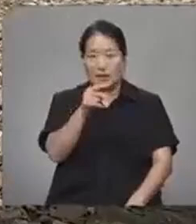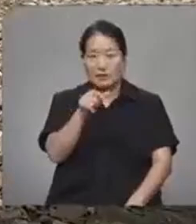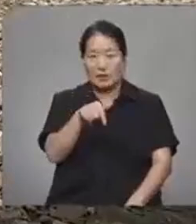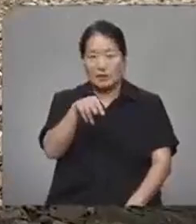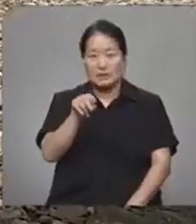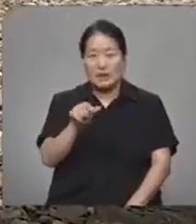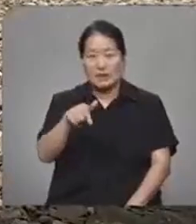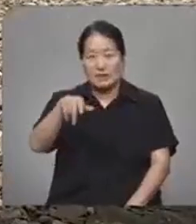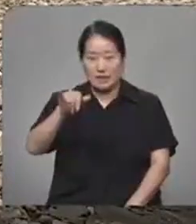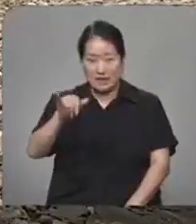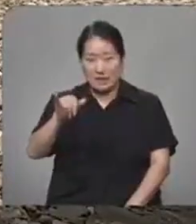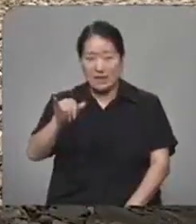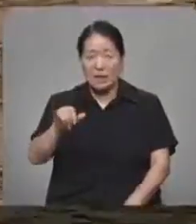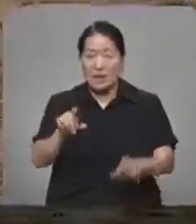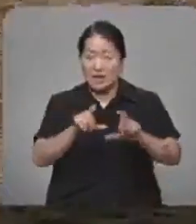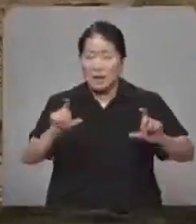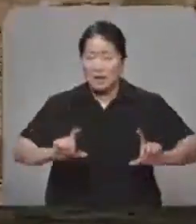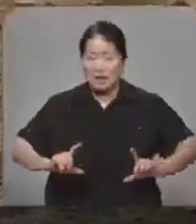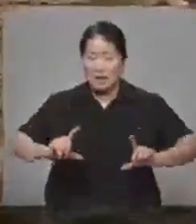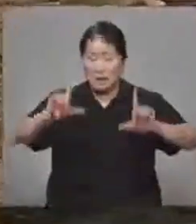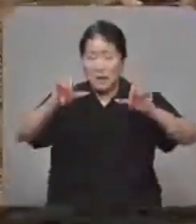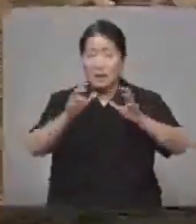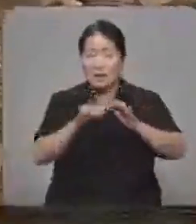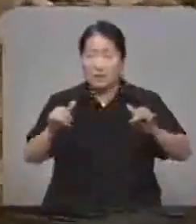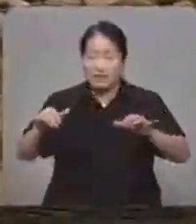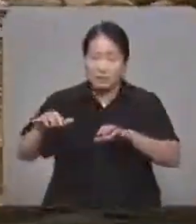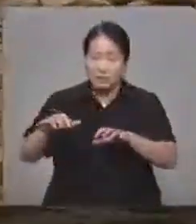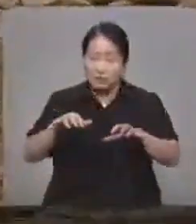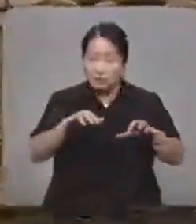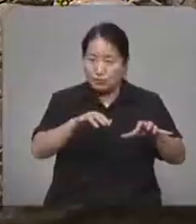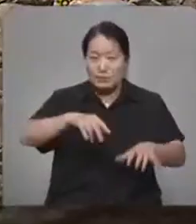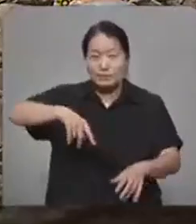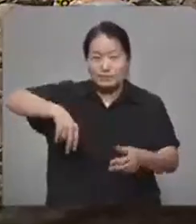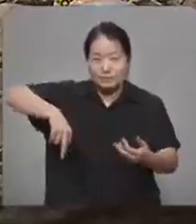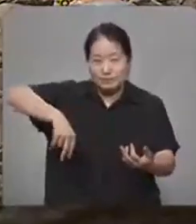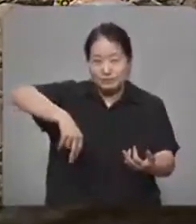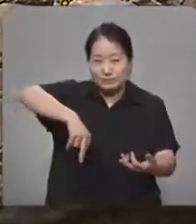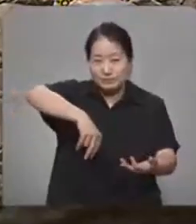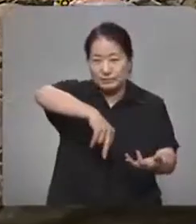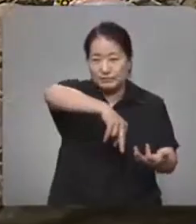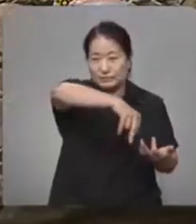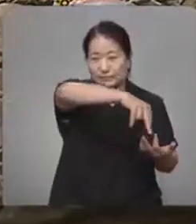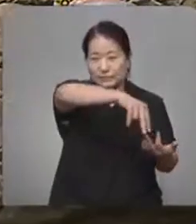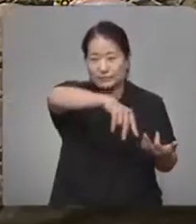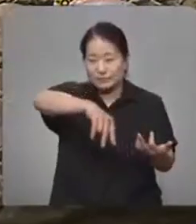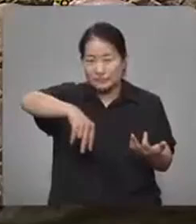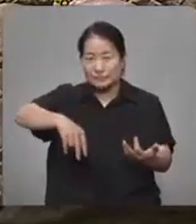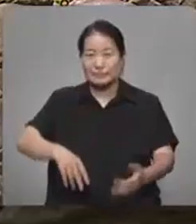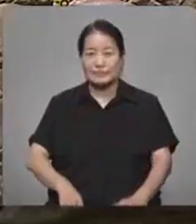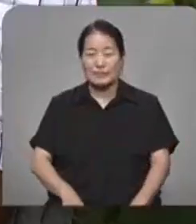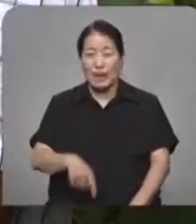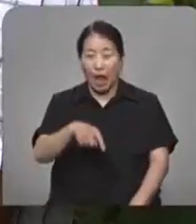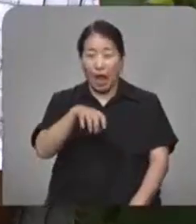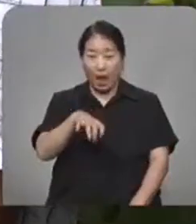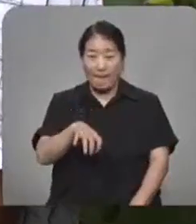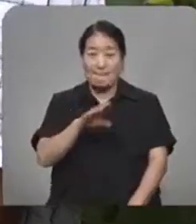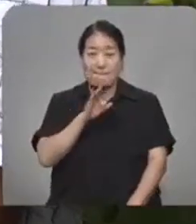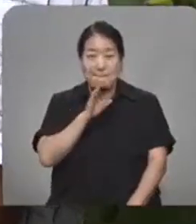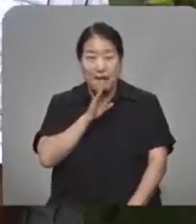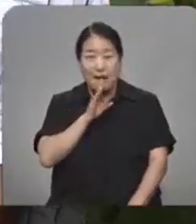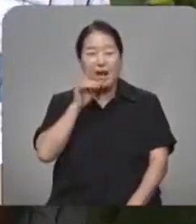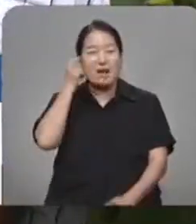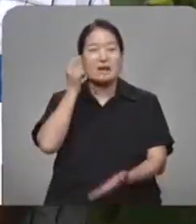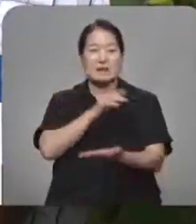계곡입니다. 평일인데도 물길을 따라 걷는 탐방객들의 발길이 이어집니다. 정말 시원하고